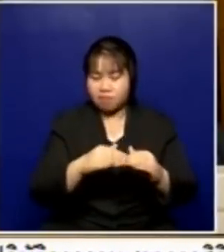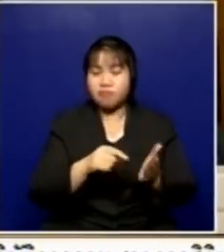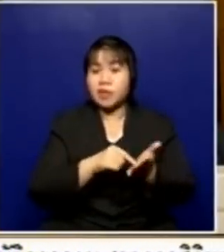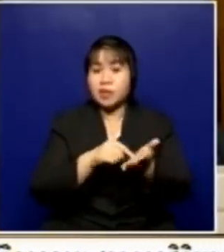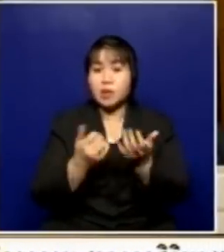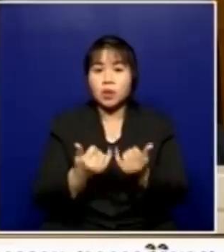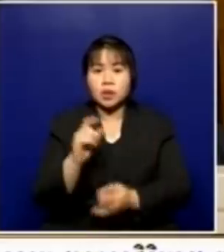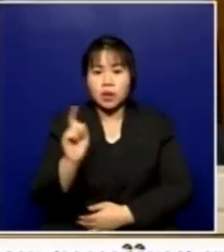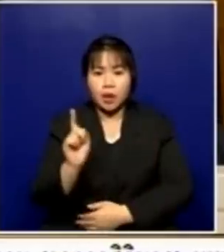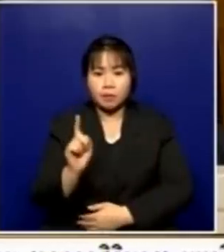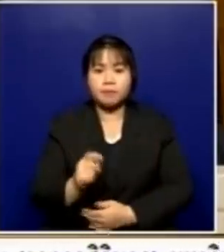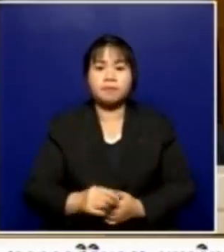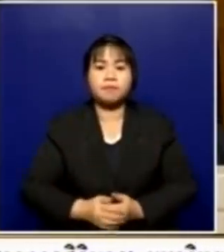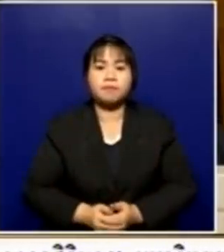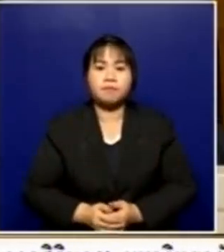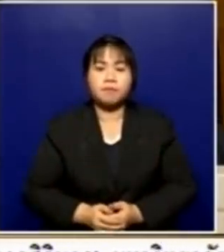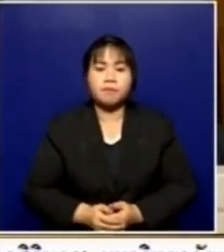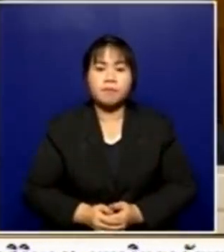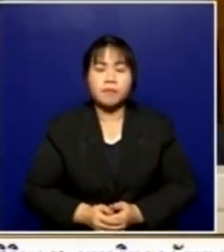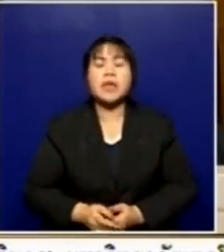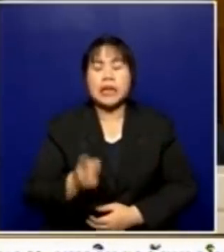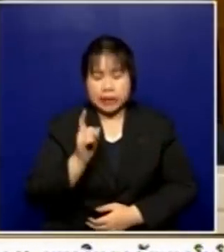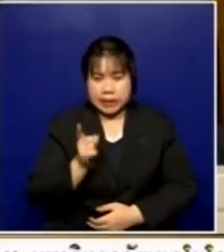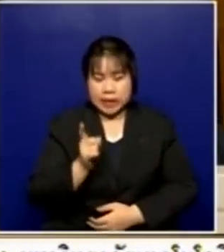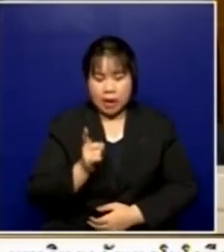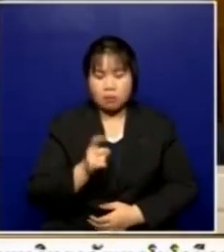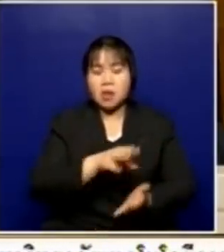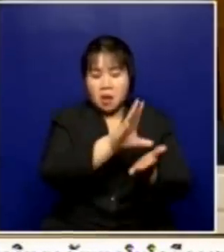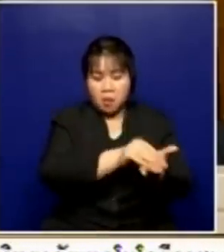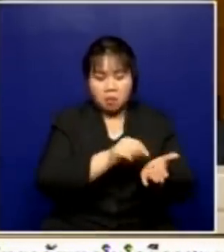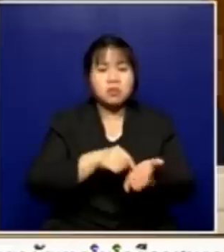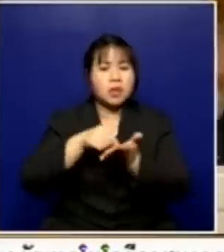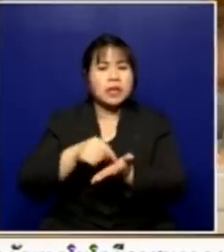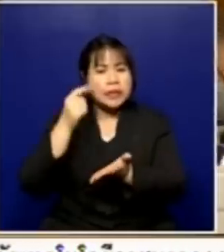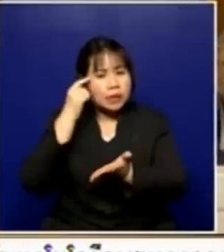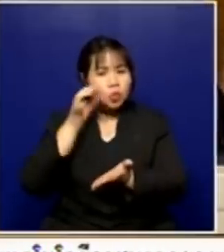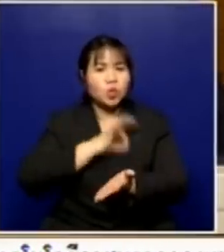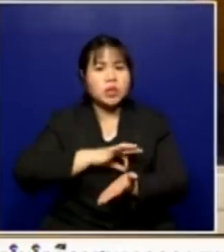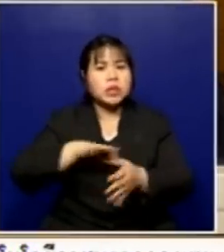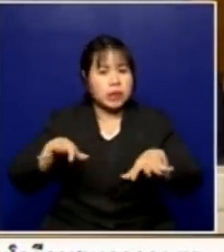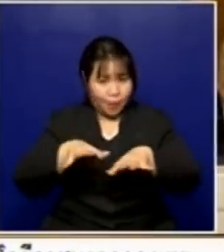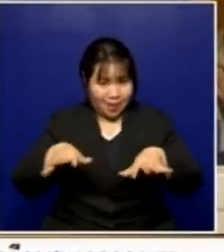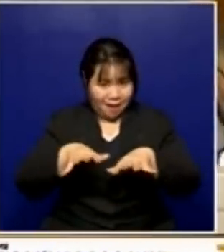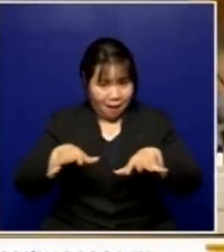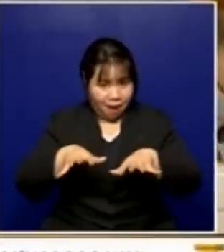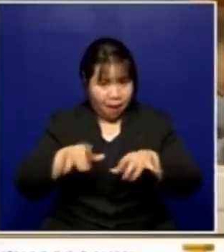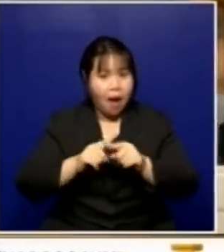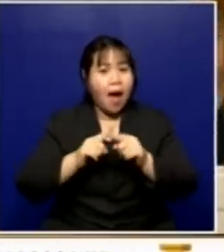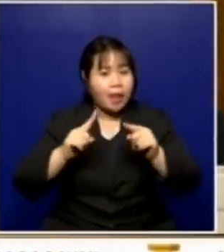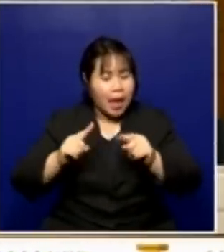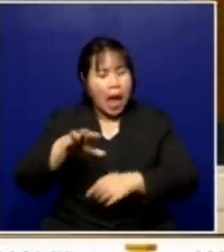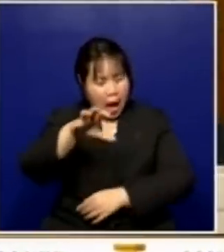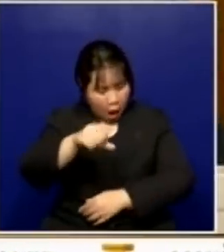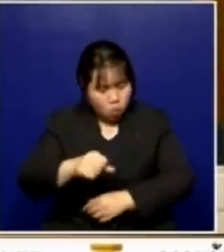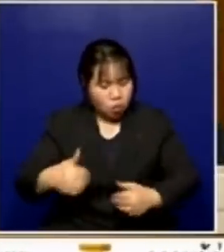ี้จริ ๆ แลวเปเพีงข้อเสนอทธรมดาเพื่อถามหาสิ่งทเป็นเรื่องพื้นฐ